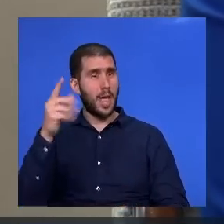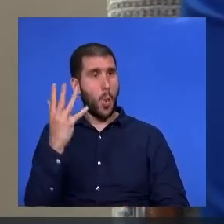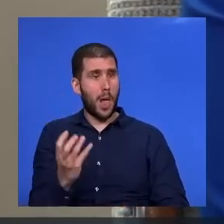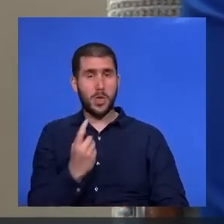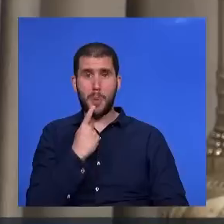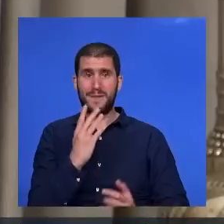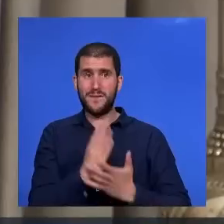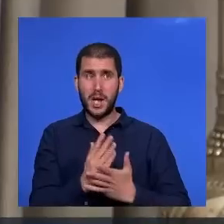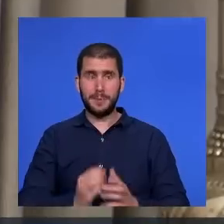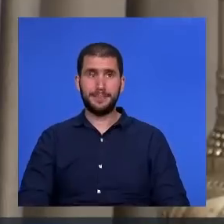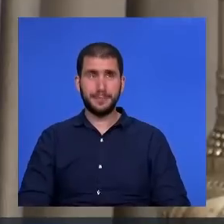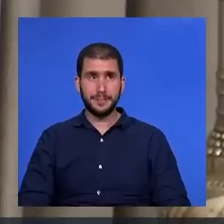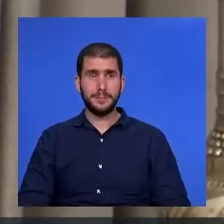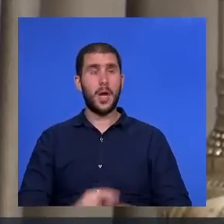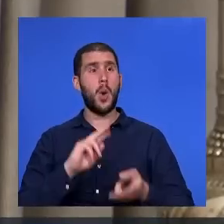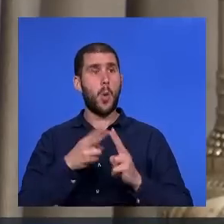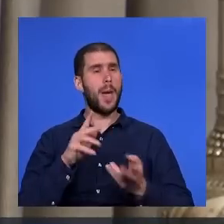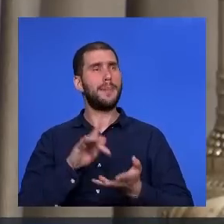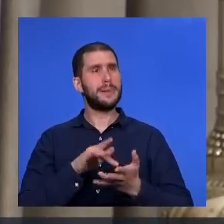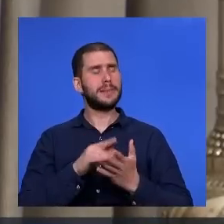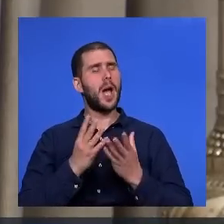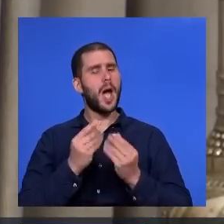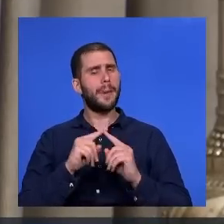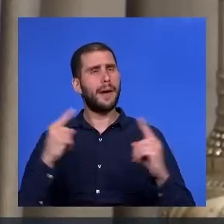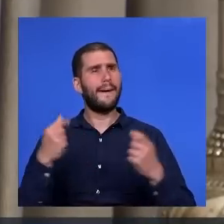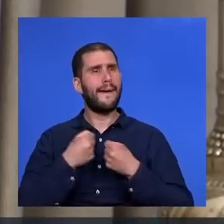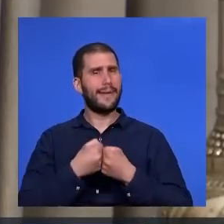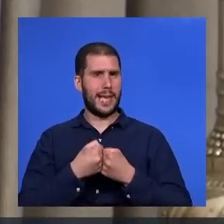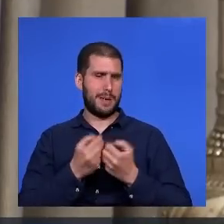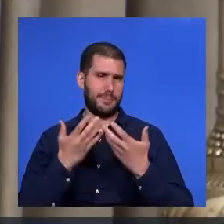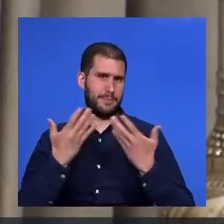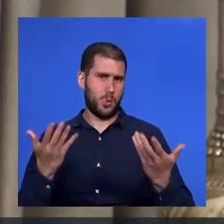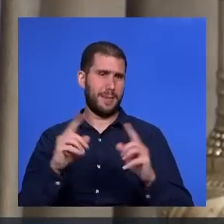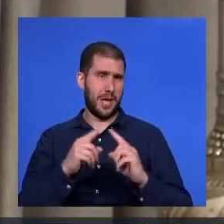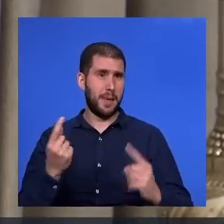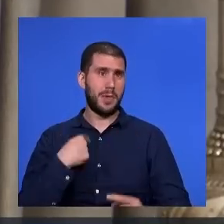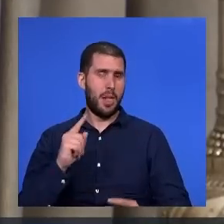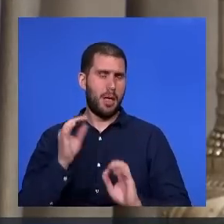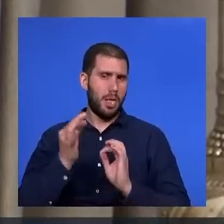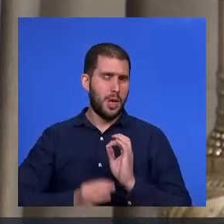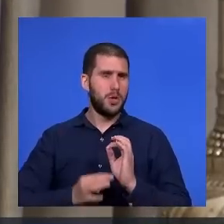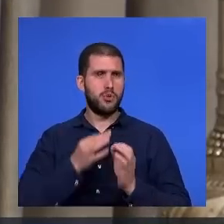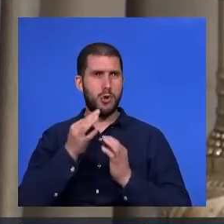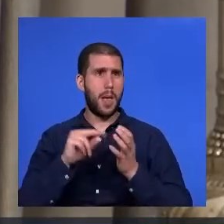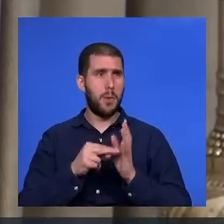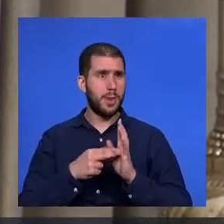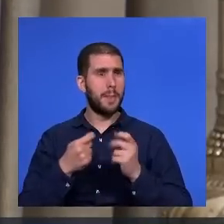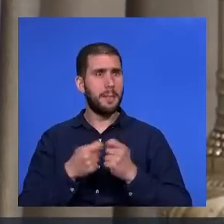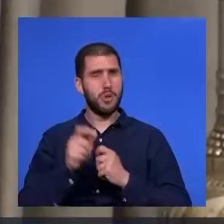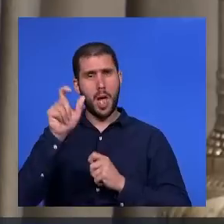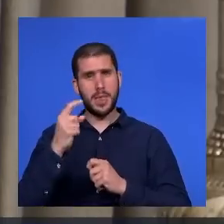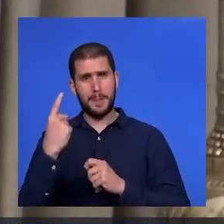הדברים. העולם נמצא בהרבה מאוד אתגרים אחרים. אני לא אכנס לשום שאלה פוליטית על פלוני או